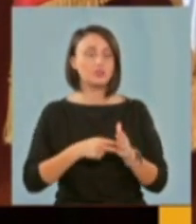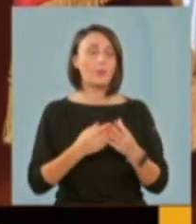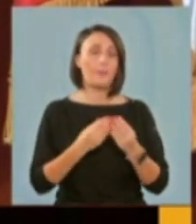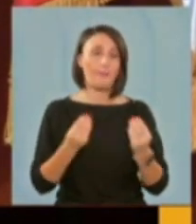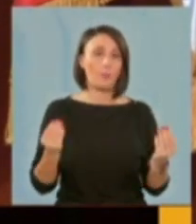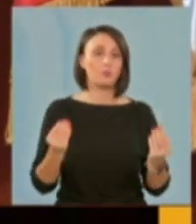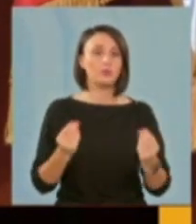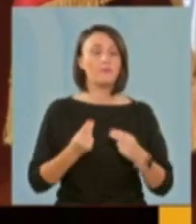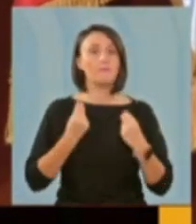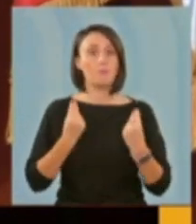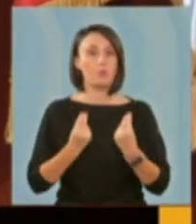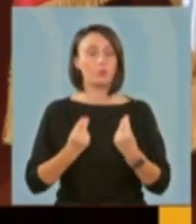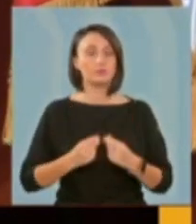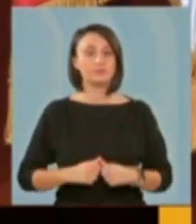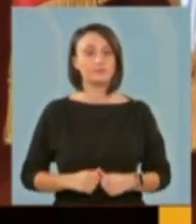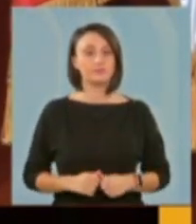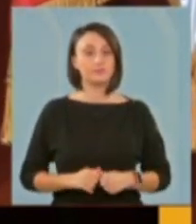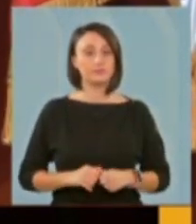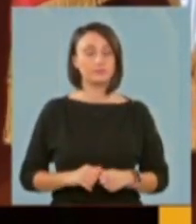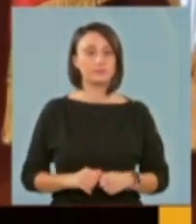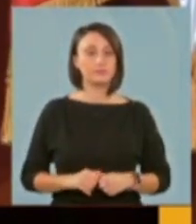foarte puternică.